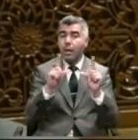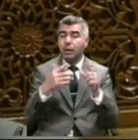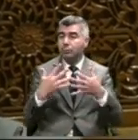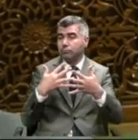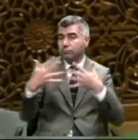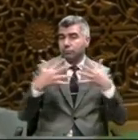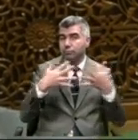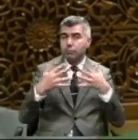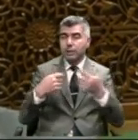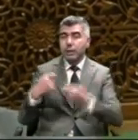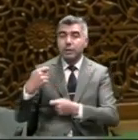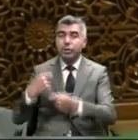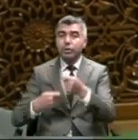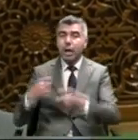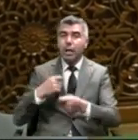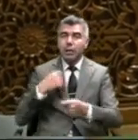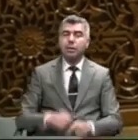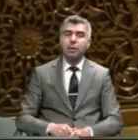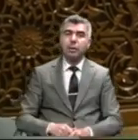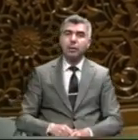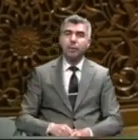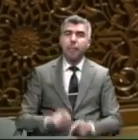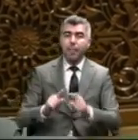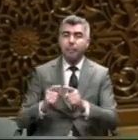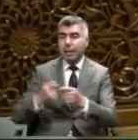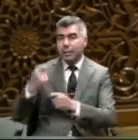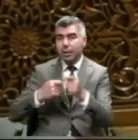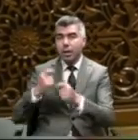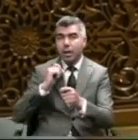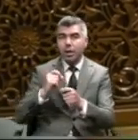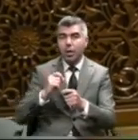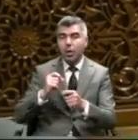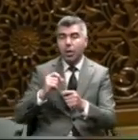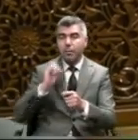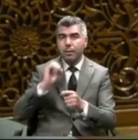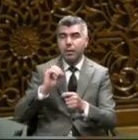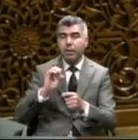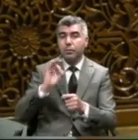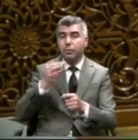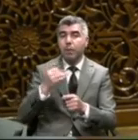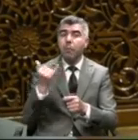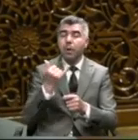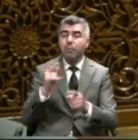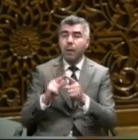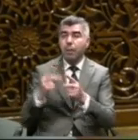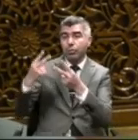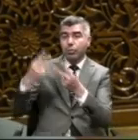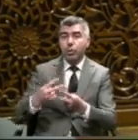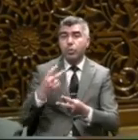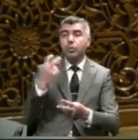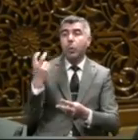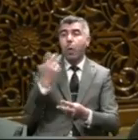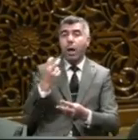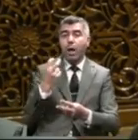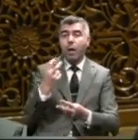العلاقات التجاريه ماشي فقط بين التاجر ومقدم الخدمه والمغربي ولكن حتى بين الاجنبي صحي الاجنبي وهذا مهم